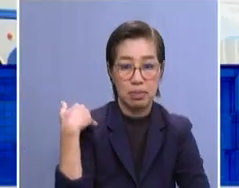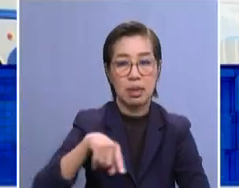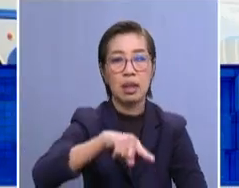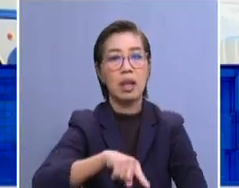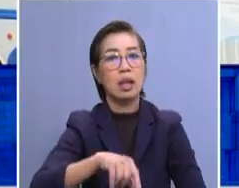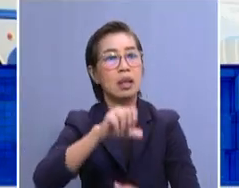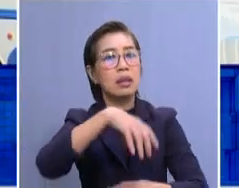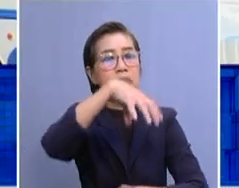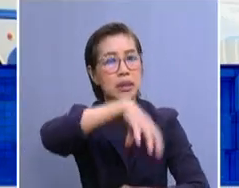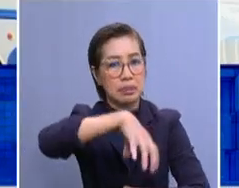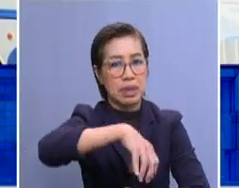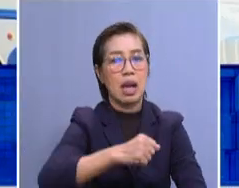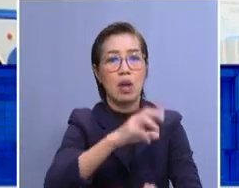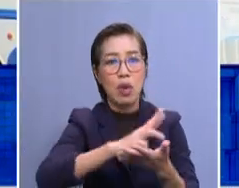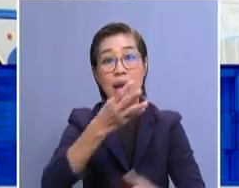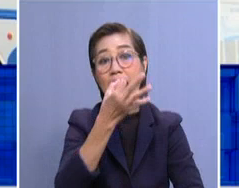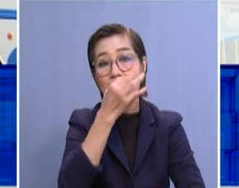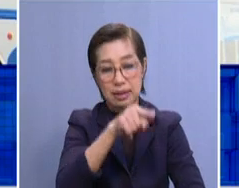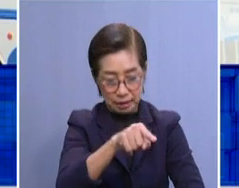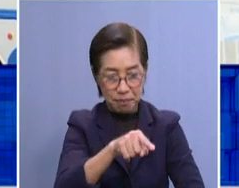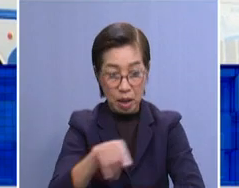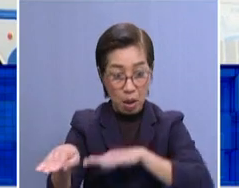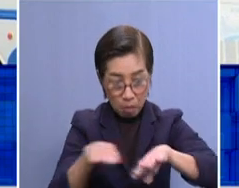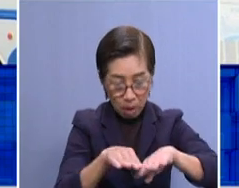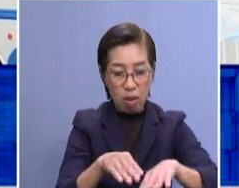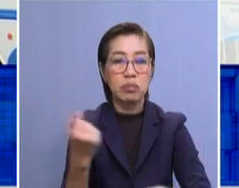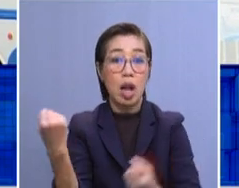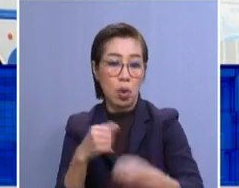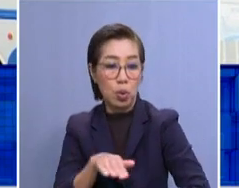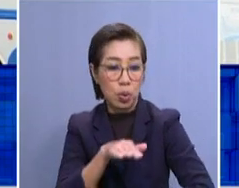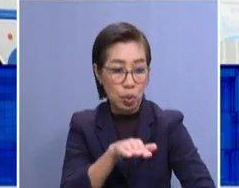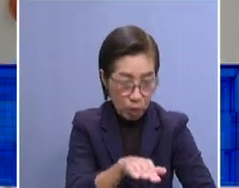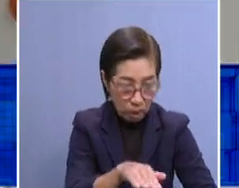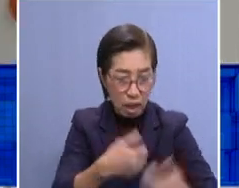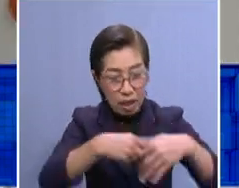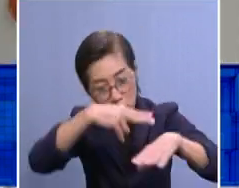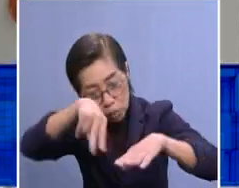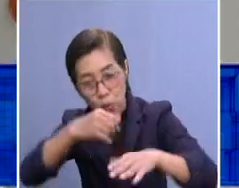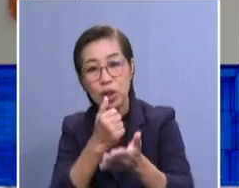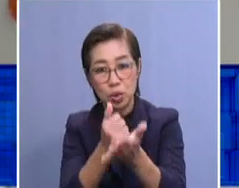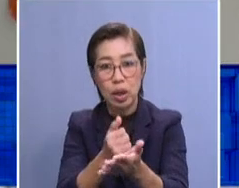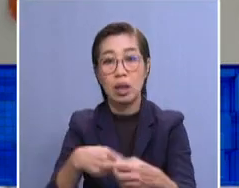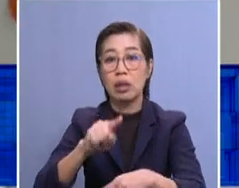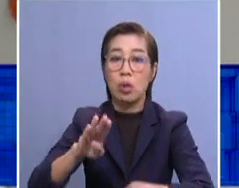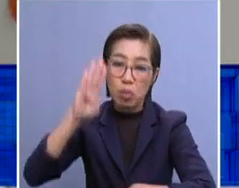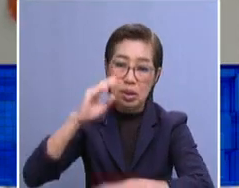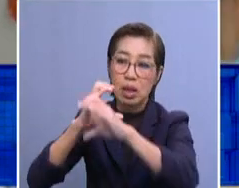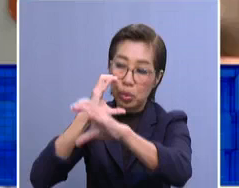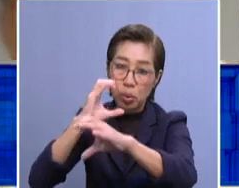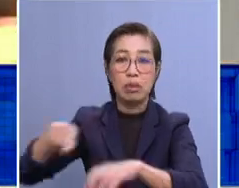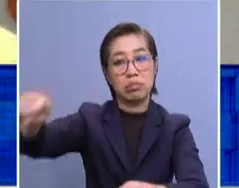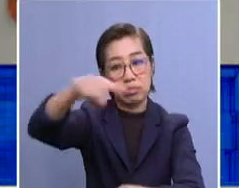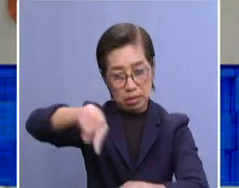อาชีวศึกษานะคะในการตรวจความพร้อมจุดเช็คอีกเช็คกิ้งพอยท์และก็ Restareaมาตรการขอความร่วมมือผู้ประกอบการขนส่ง